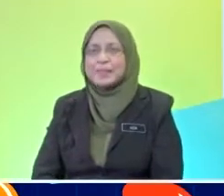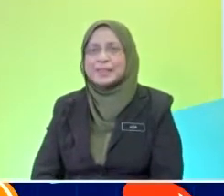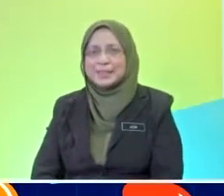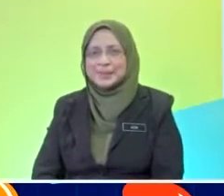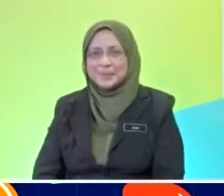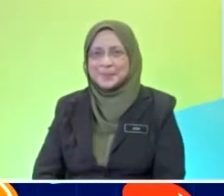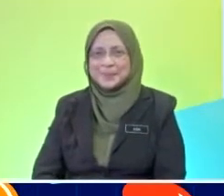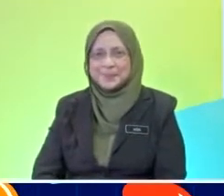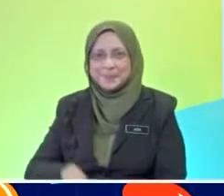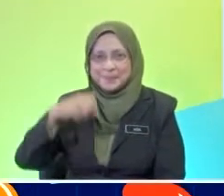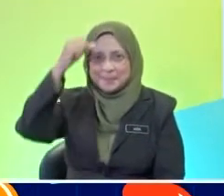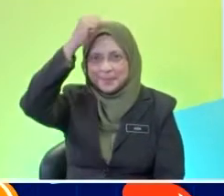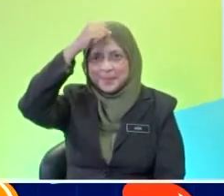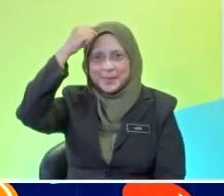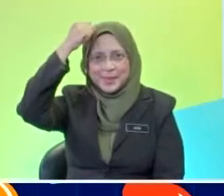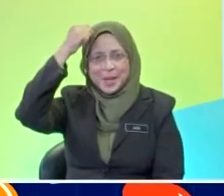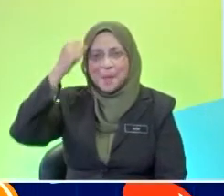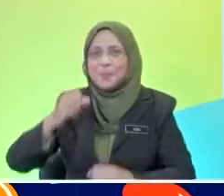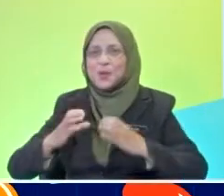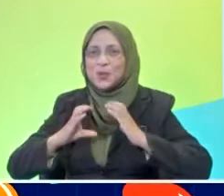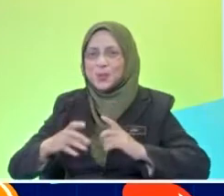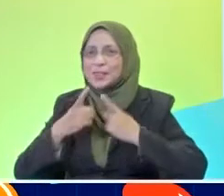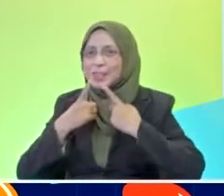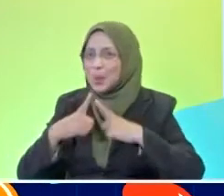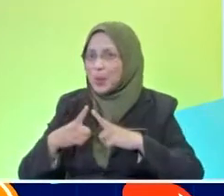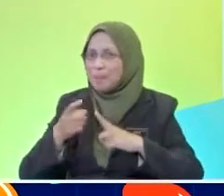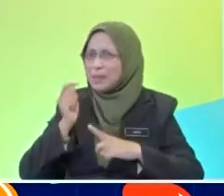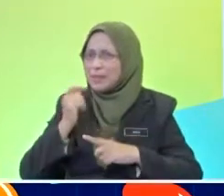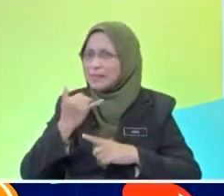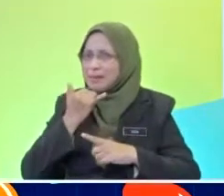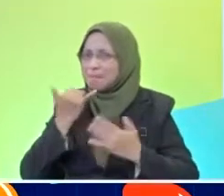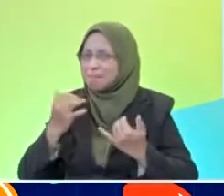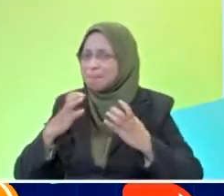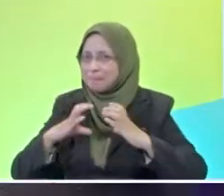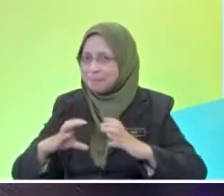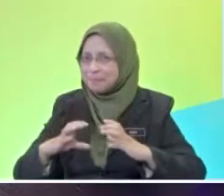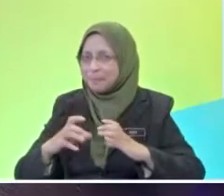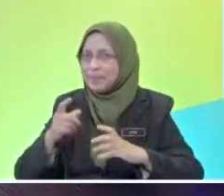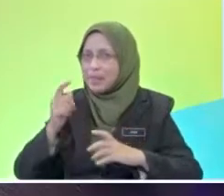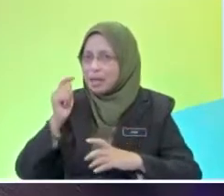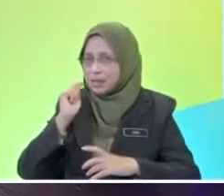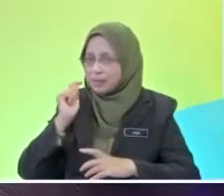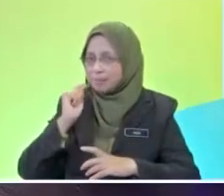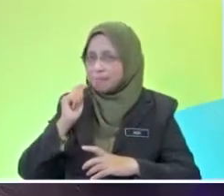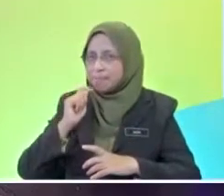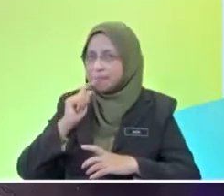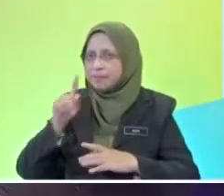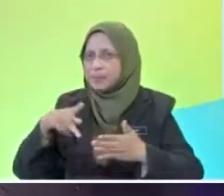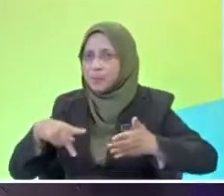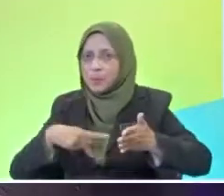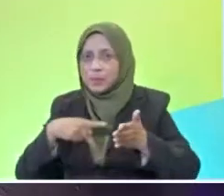tapi saya belajar daripada kesilapan saya. Okey, di sini macam tadi kita kena ada pusat dia dekat